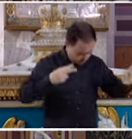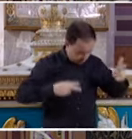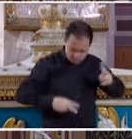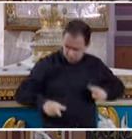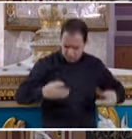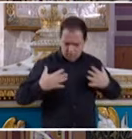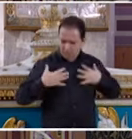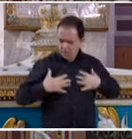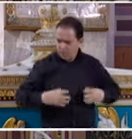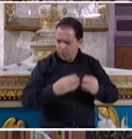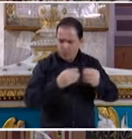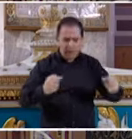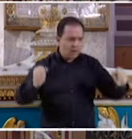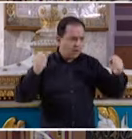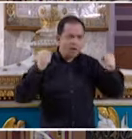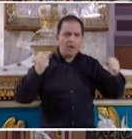εκαθαρίστησαν.